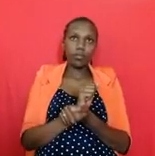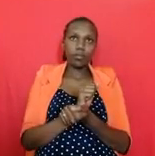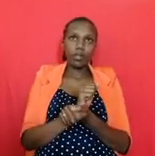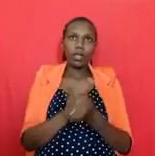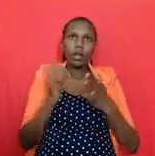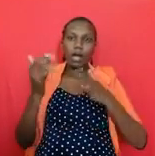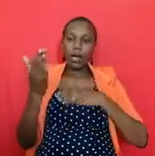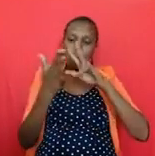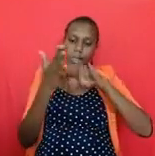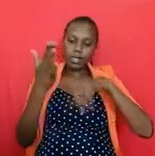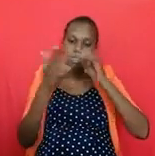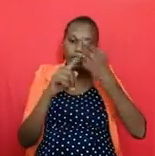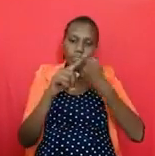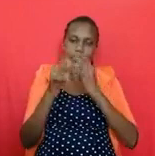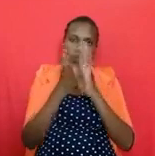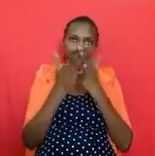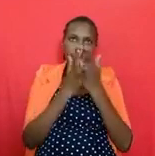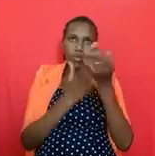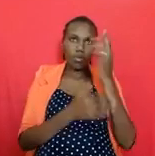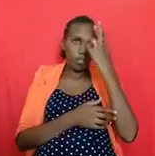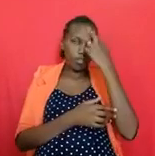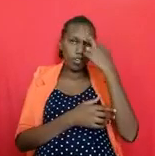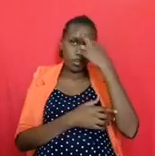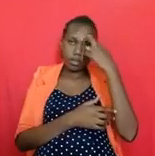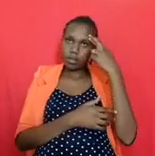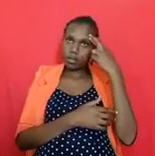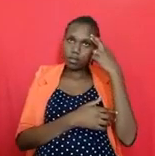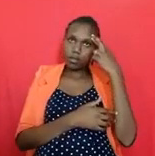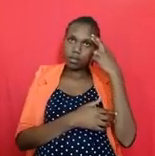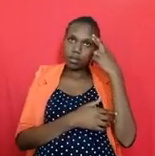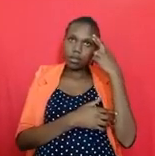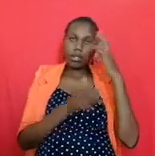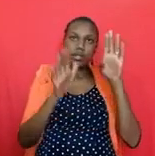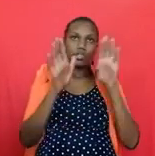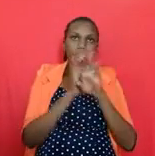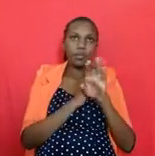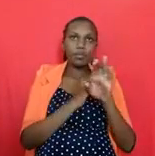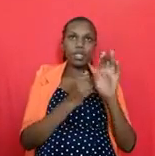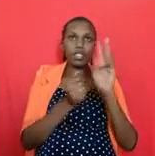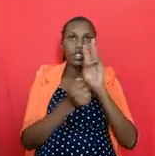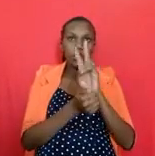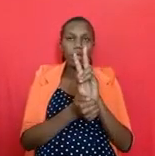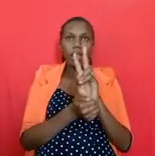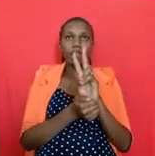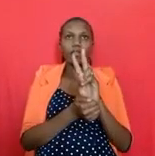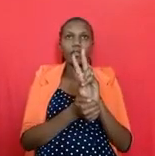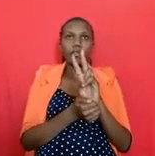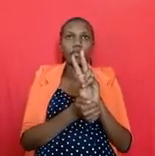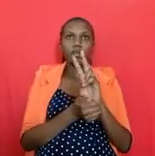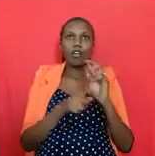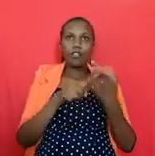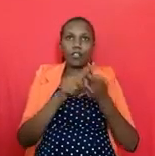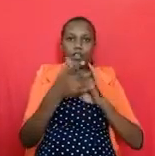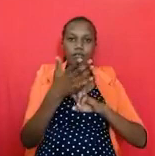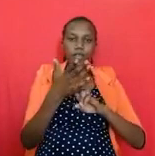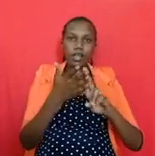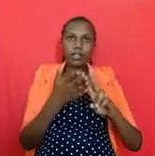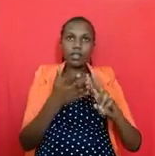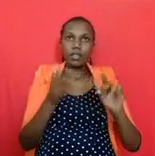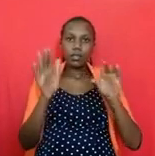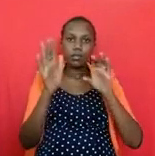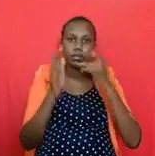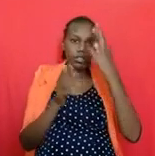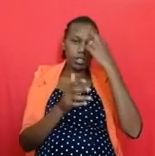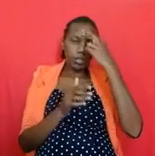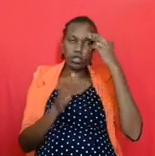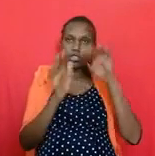ithomo ritu ria tuthomeirwo thiini wa Aroma thiini wa gicunji gia keri Aroma ikumi